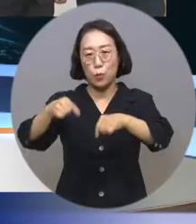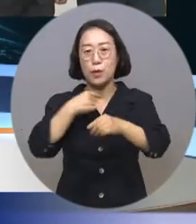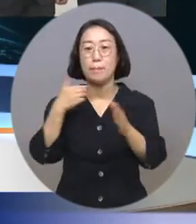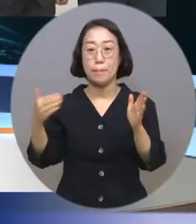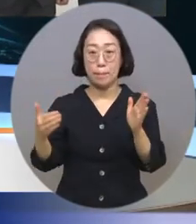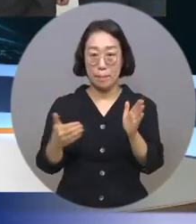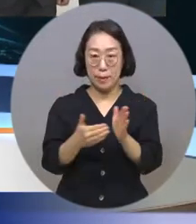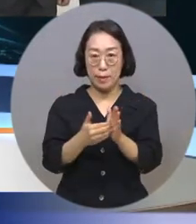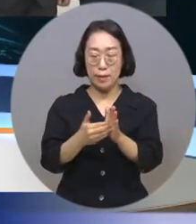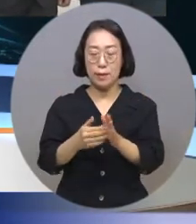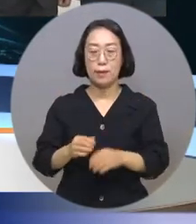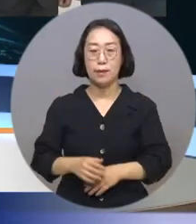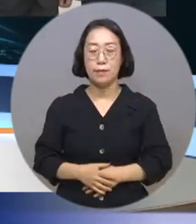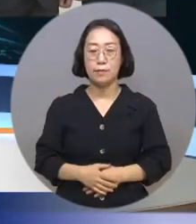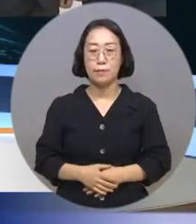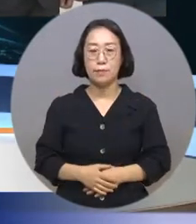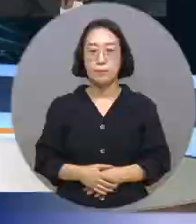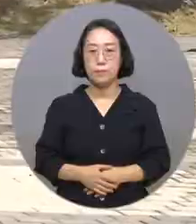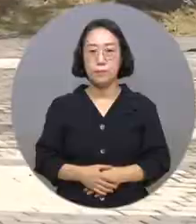장유진 기자가 보도합니다.